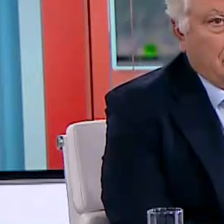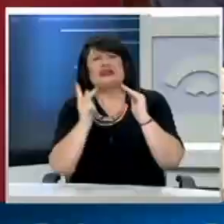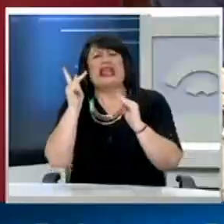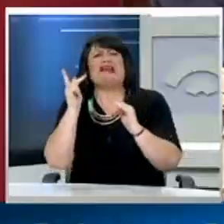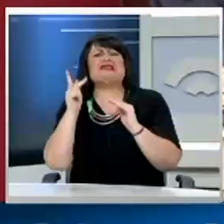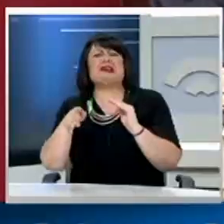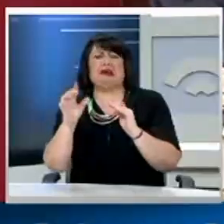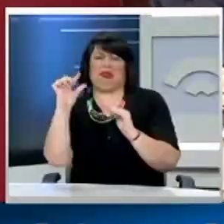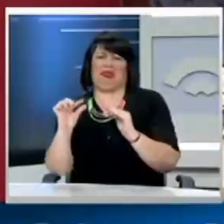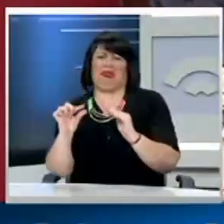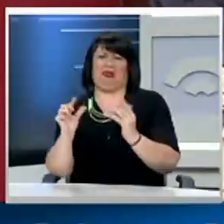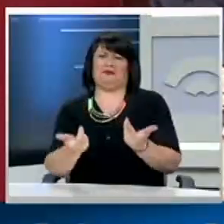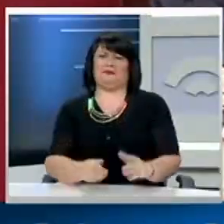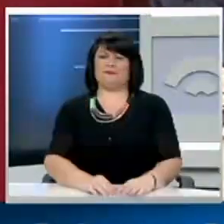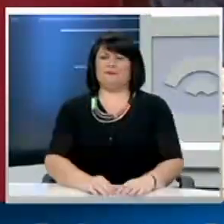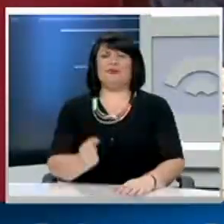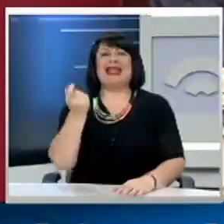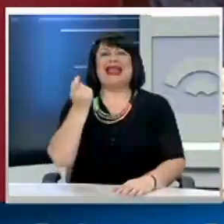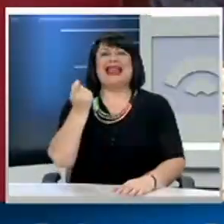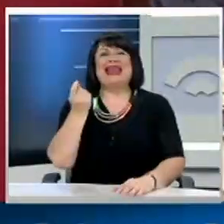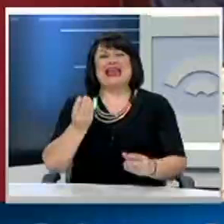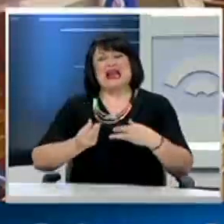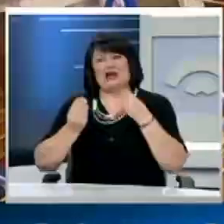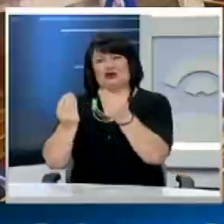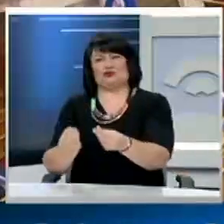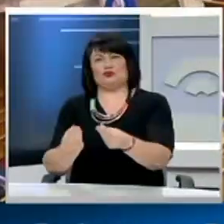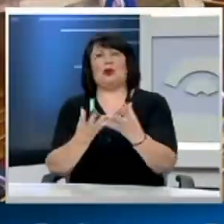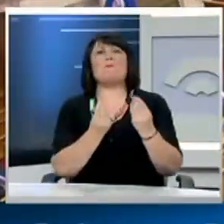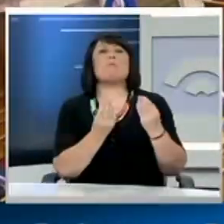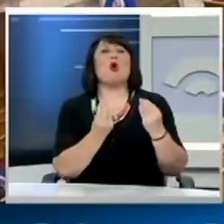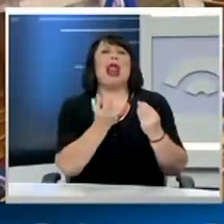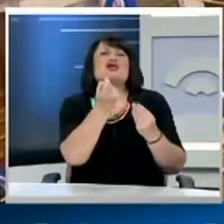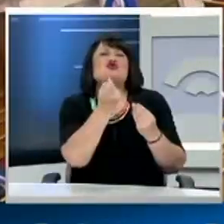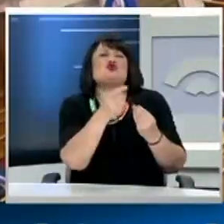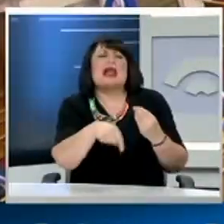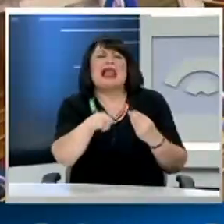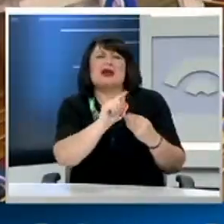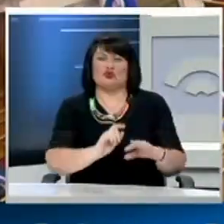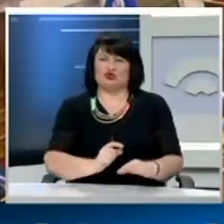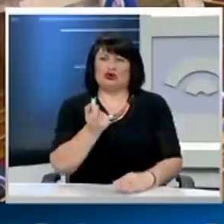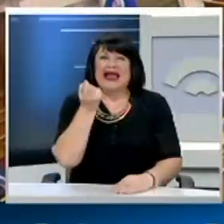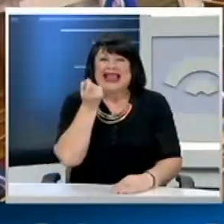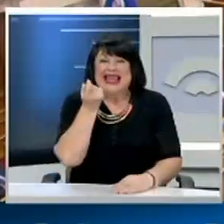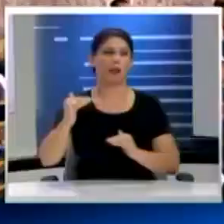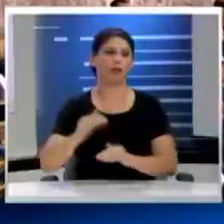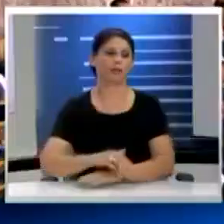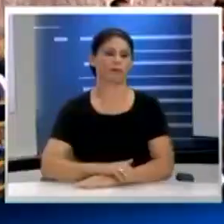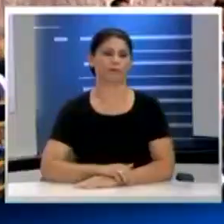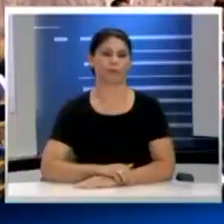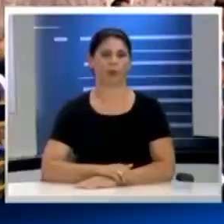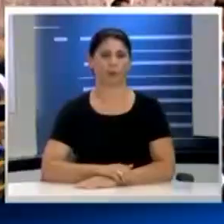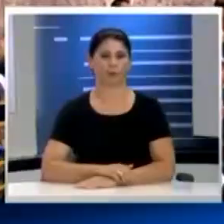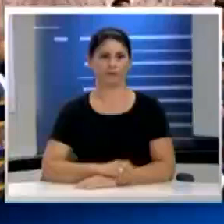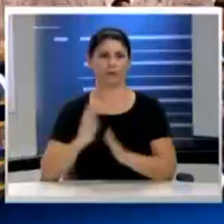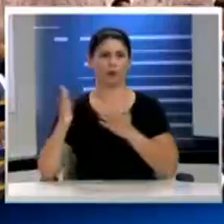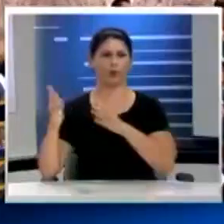άλλως 151 ψήφους για να περάσει. Τις έχει βεβαίως για τη συγκρότηση της προανακριτικής. Εκτός της Νέας Δημοκρατίας στηρίζει την πρόταση και